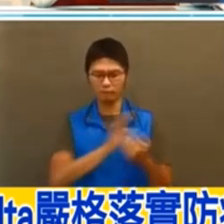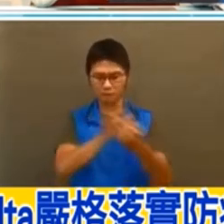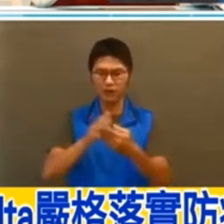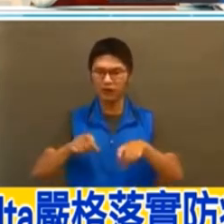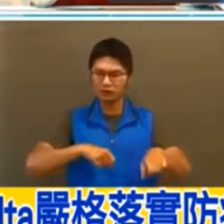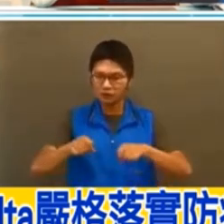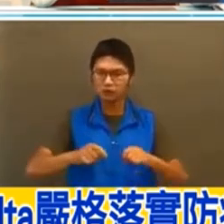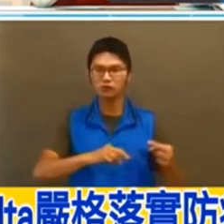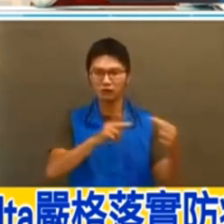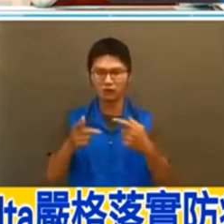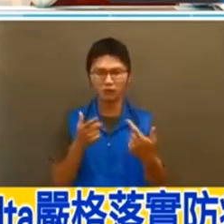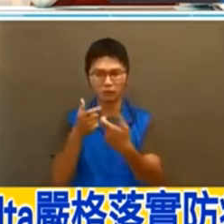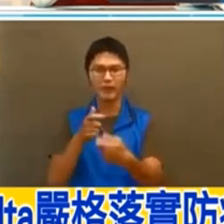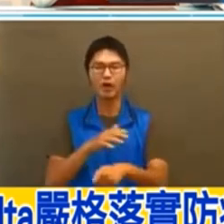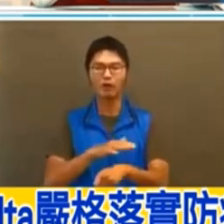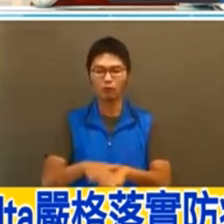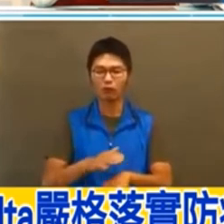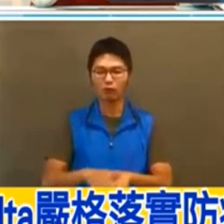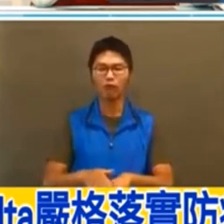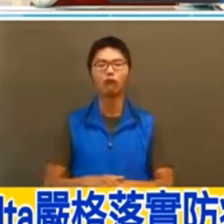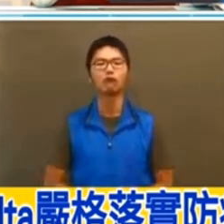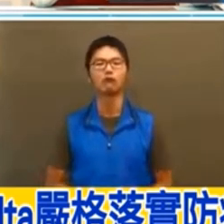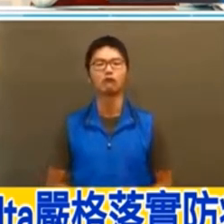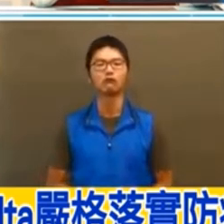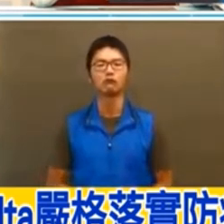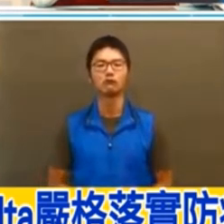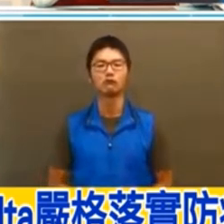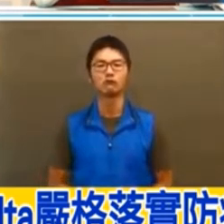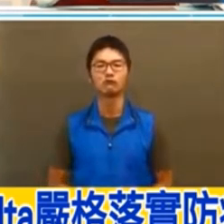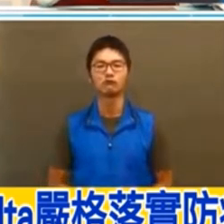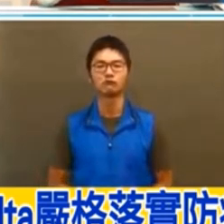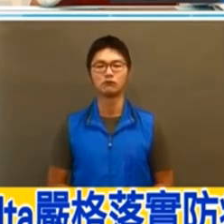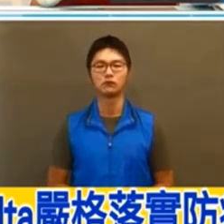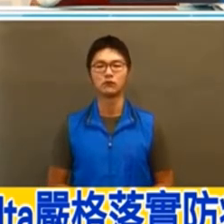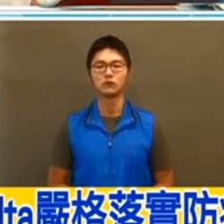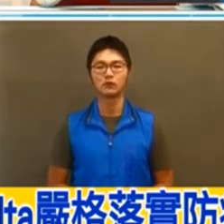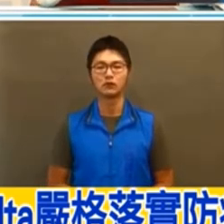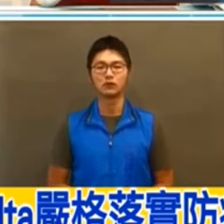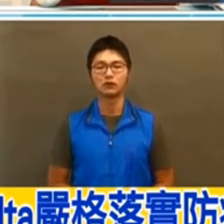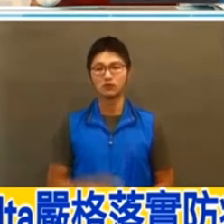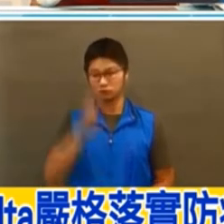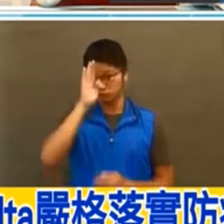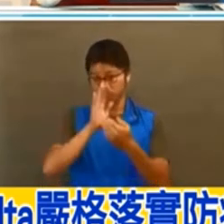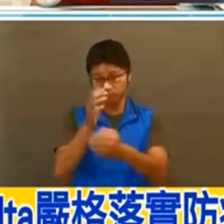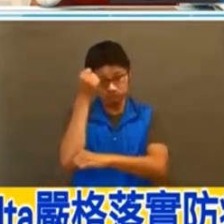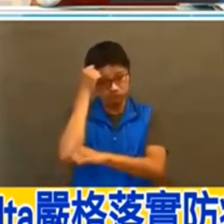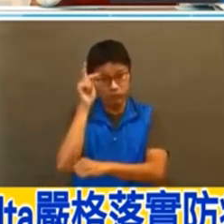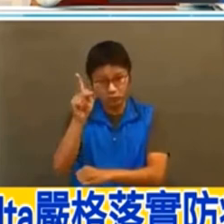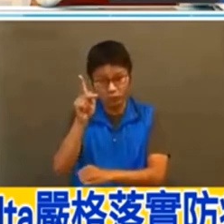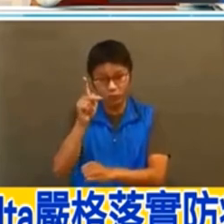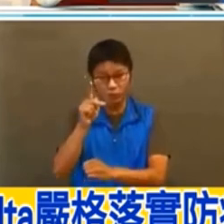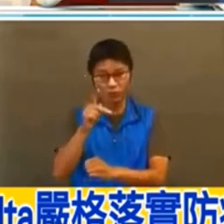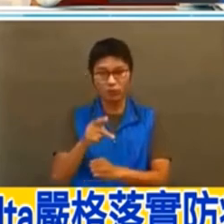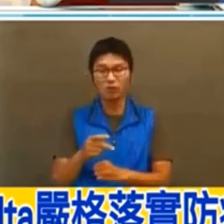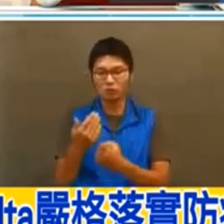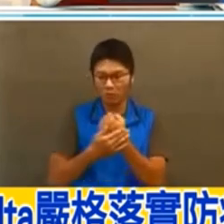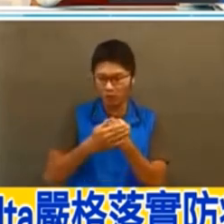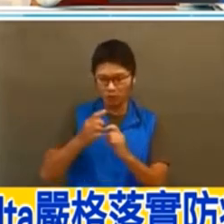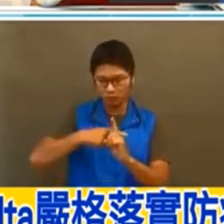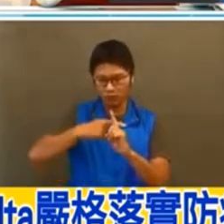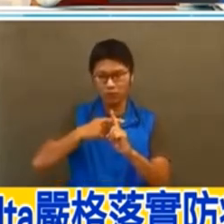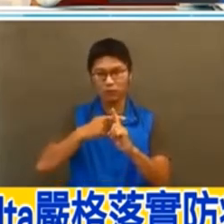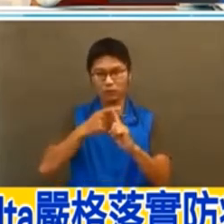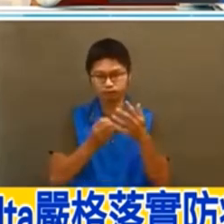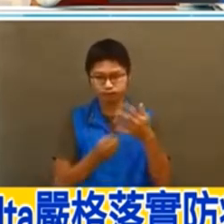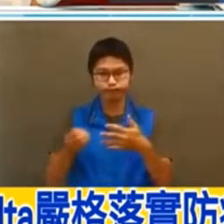够全力迎战第二大病毒，所以我们才会有强化防疫旅馆的防护，确保检测以及增加医疗量